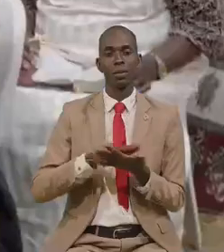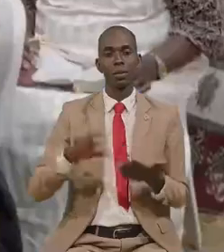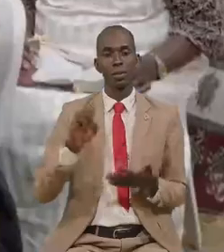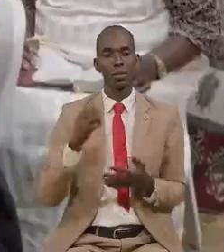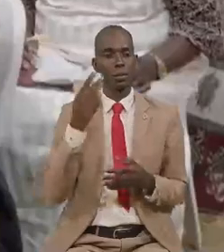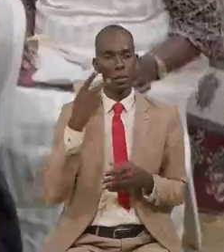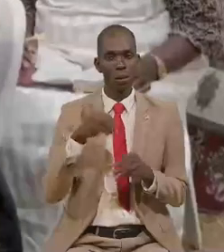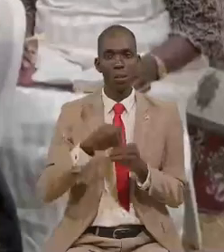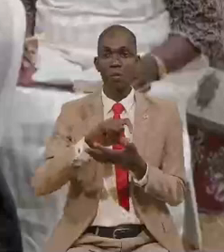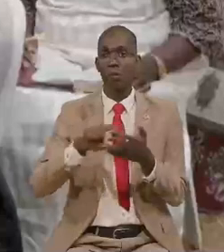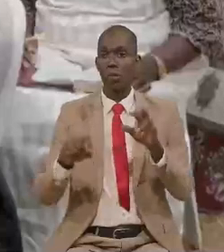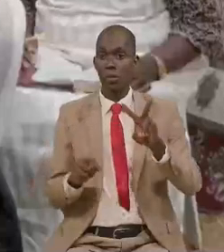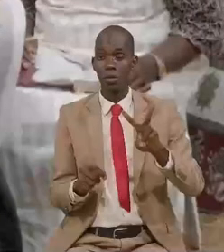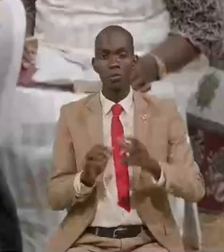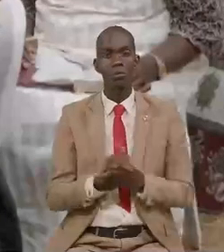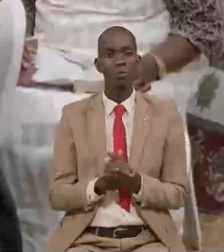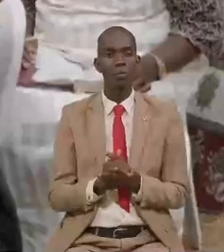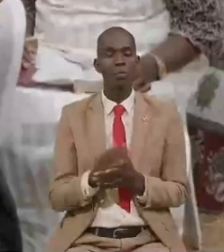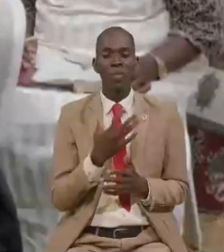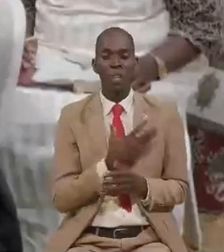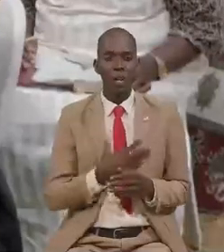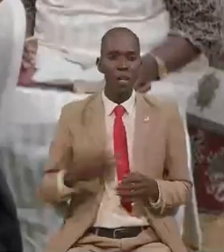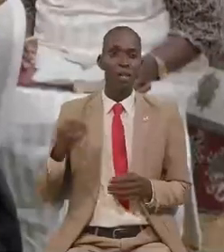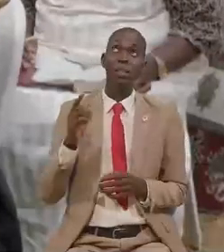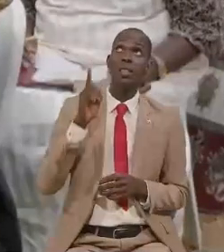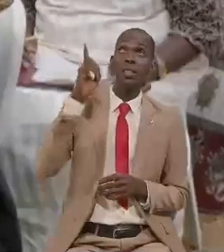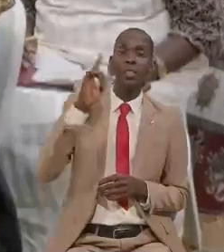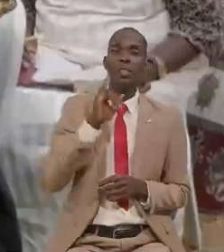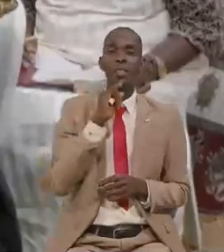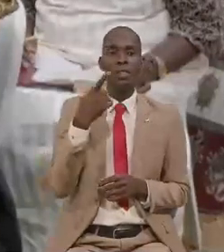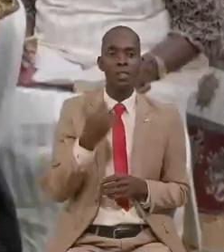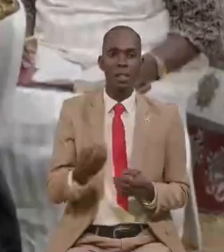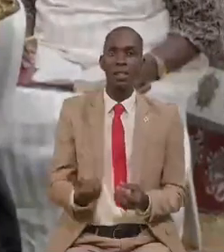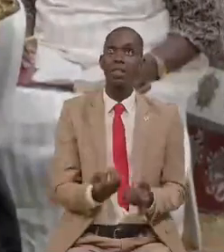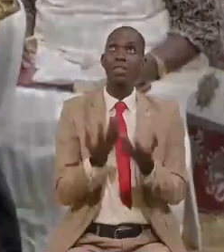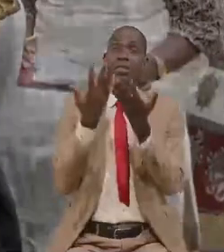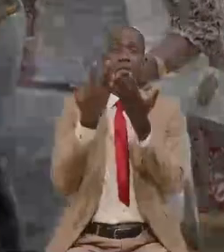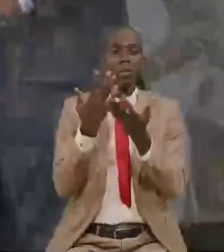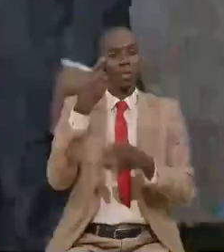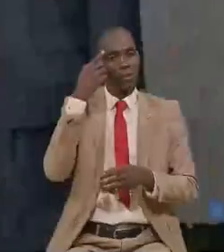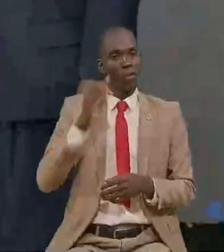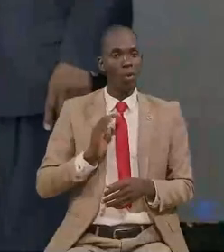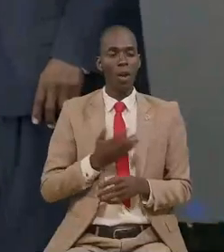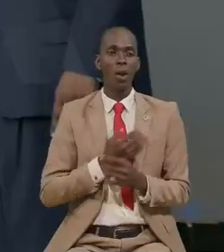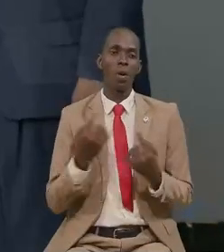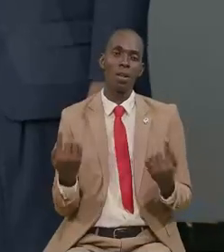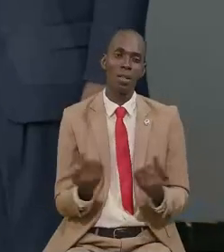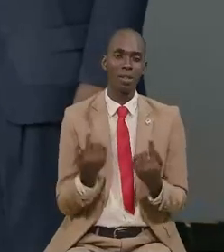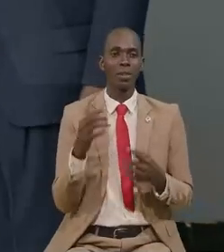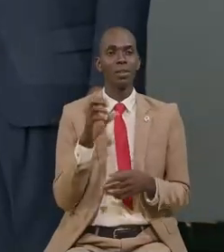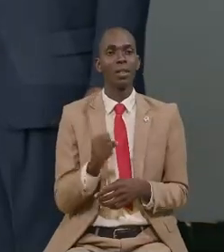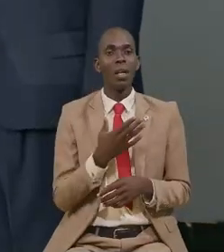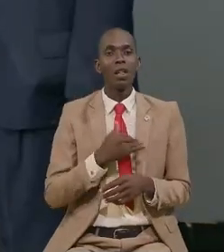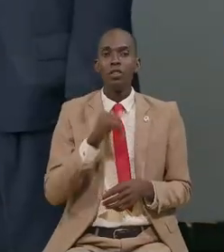Verset 2, voyez le verset 2. Il est lui-même une victime expiatoire pour nos péchés, non seulement pour